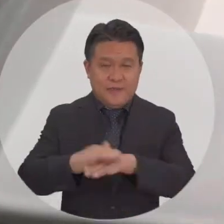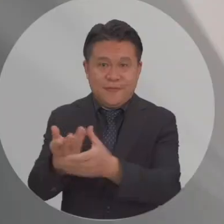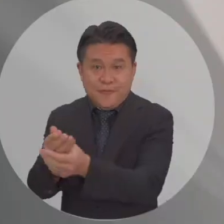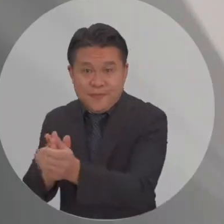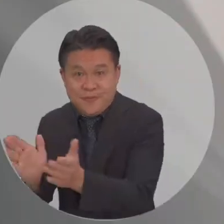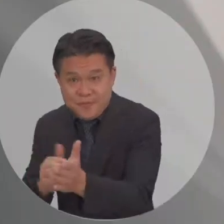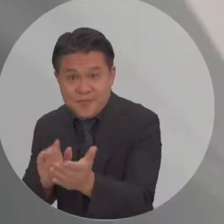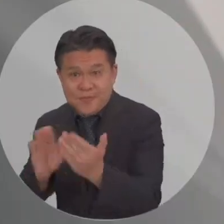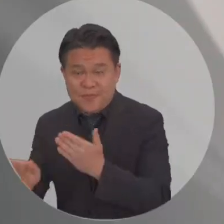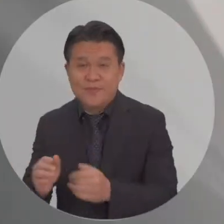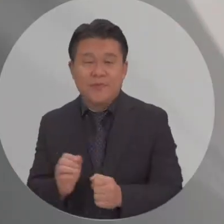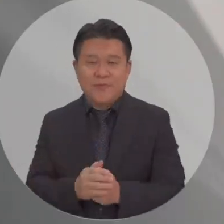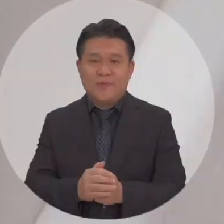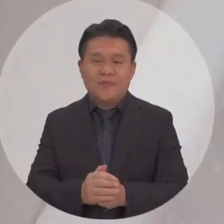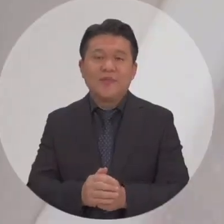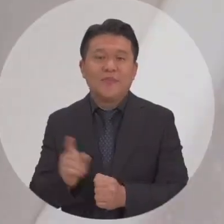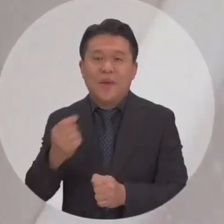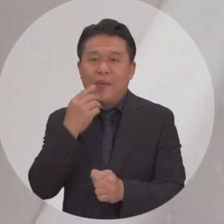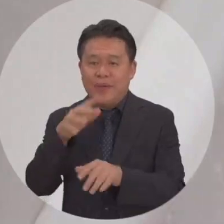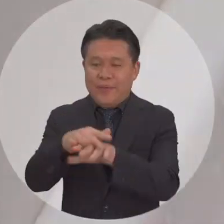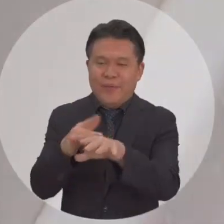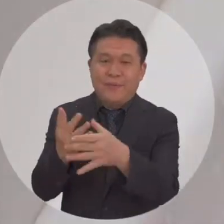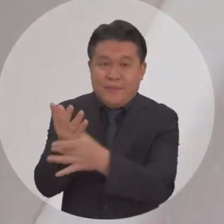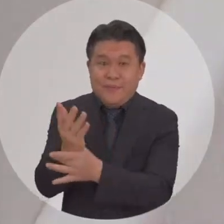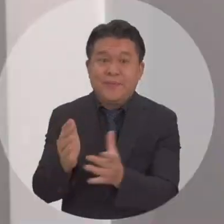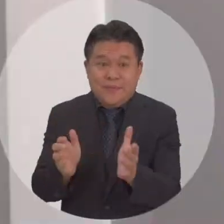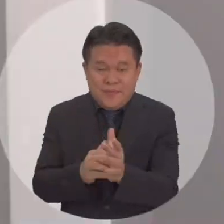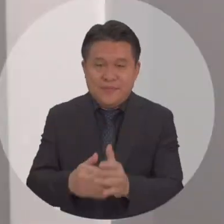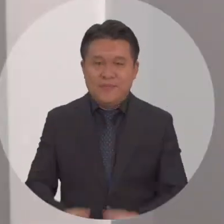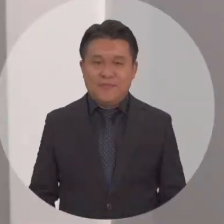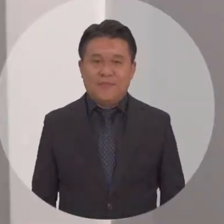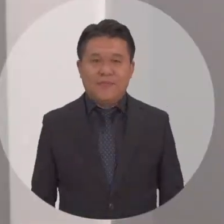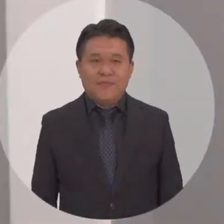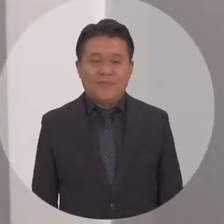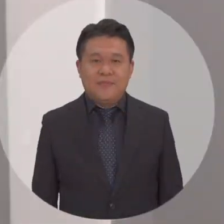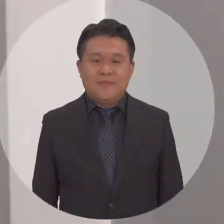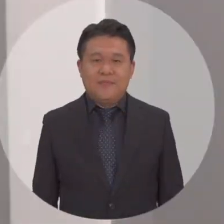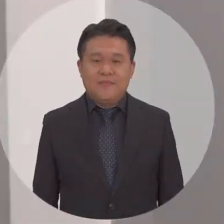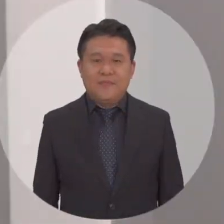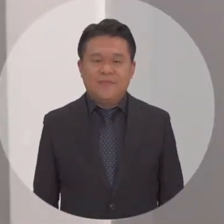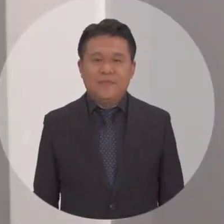전 손을 씻고 일회용 장갑을 손에 낍니다.